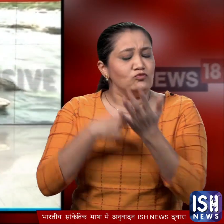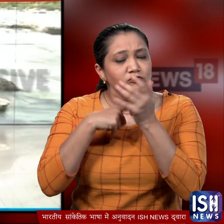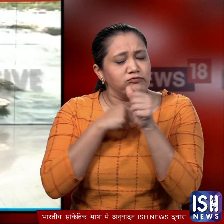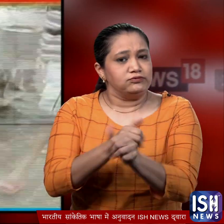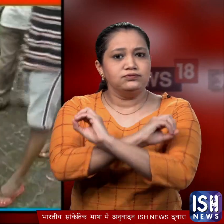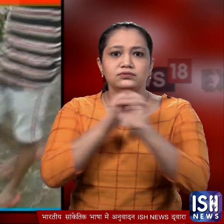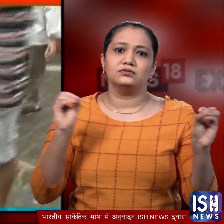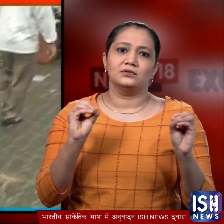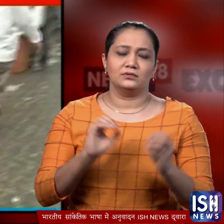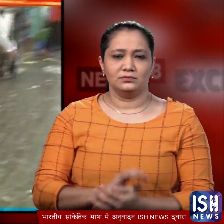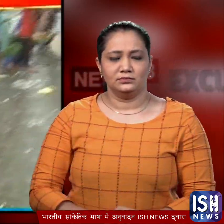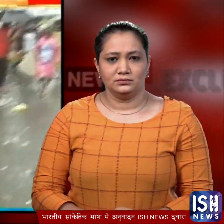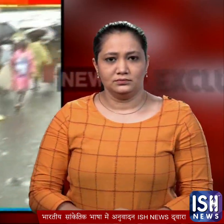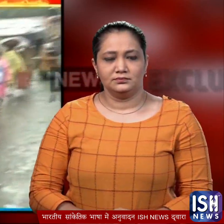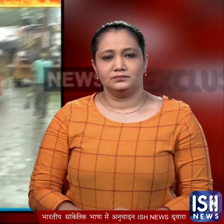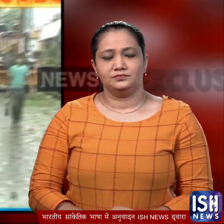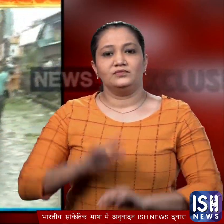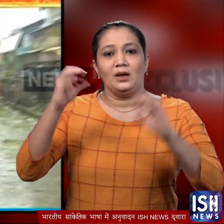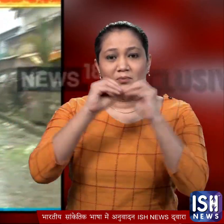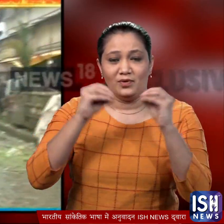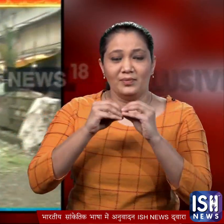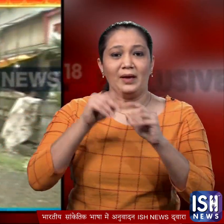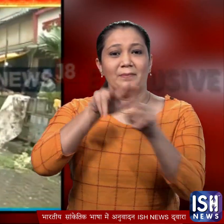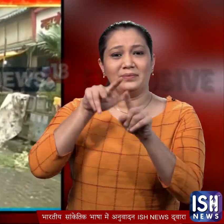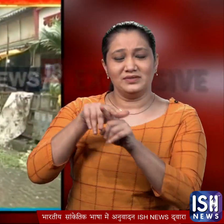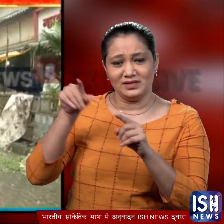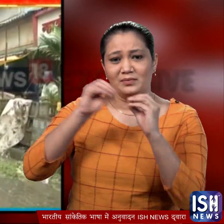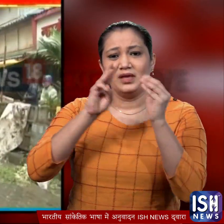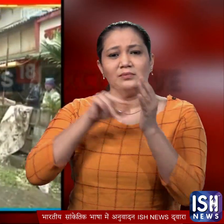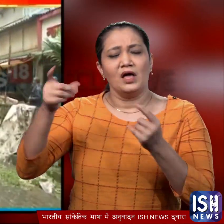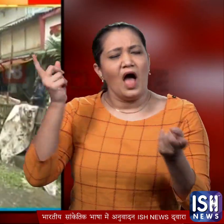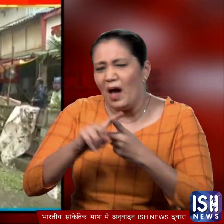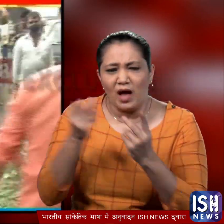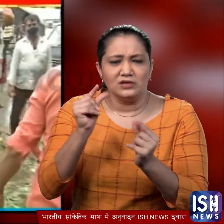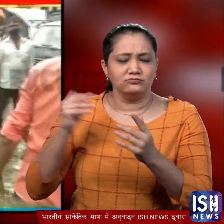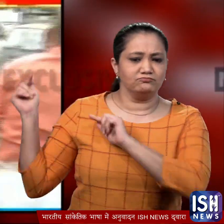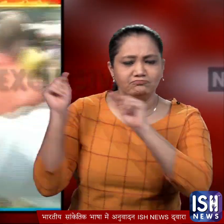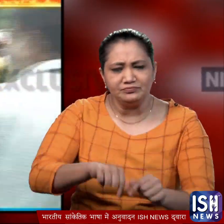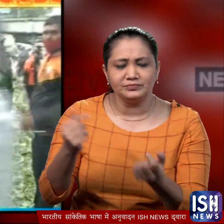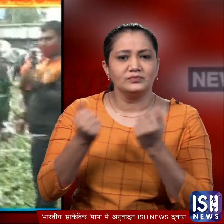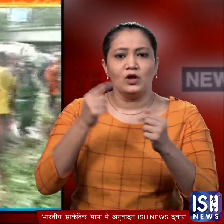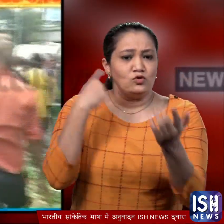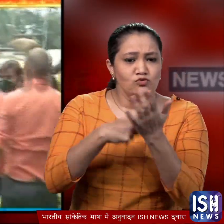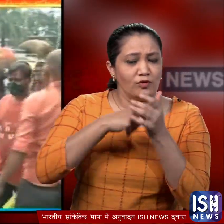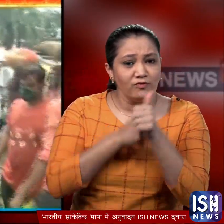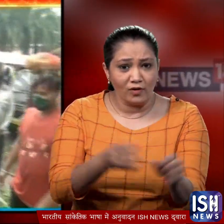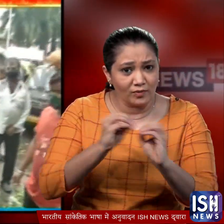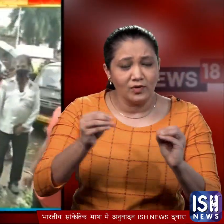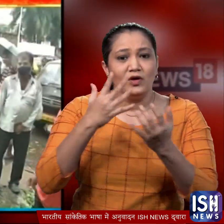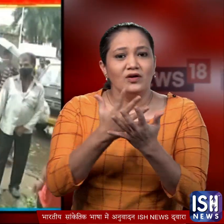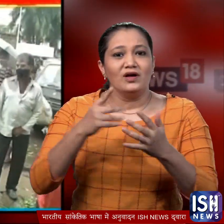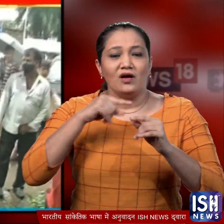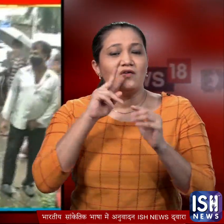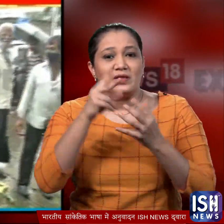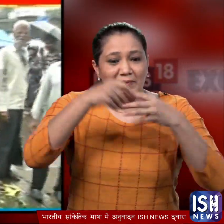है। और इसीलिए मुंबई महानगर पालिका ने वहां अचानक कार्रवाई की और नियम न मानने वाले सब्जी वालों का